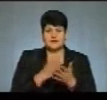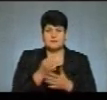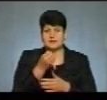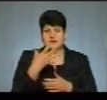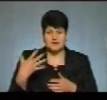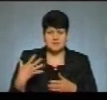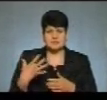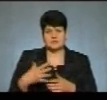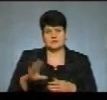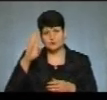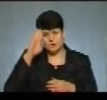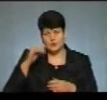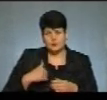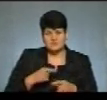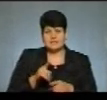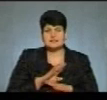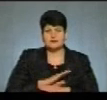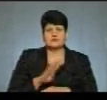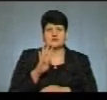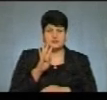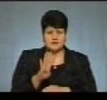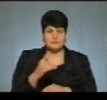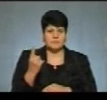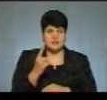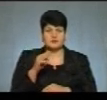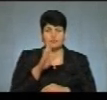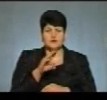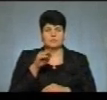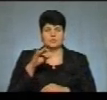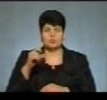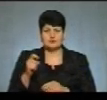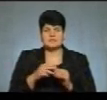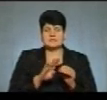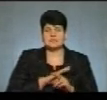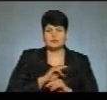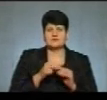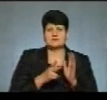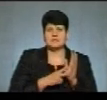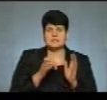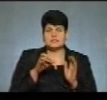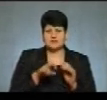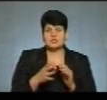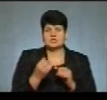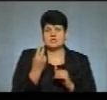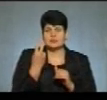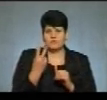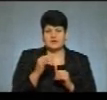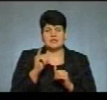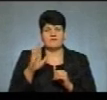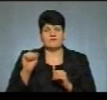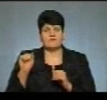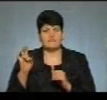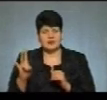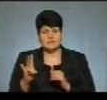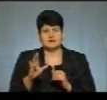загинуло 4. Першим був Володимир Трух з Жабинців Гусятинського району. Він загинув 17 січня. Ще 2 бійців – Іван Вітишин із